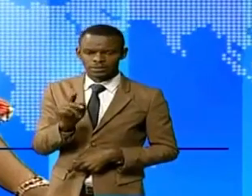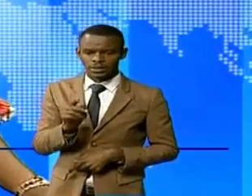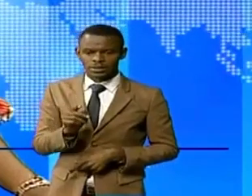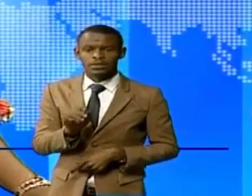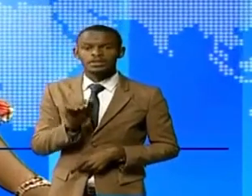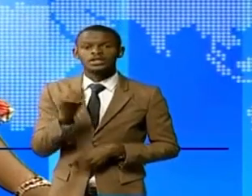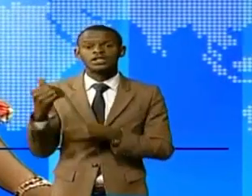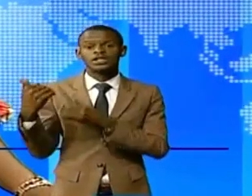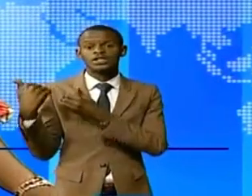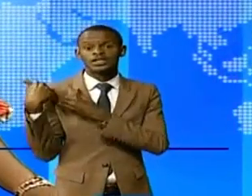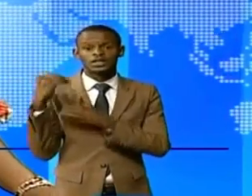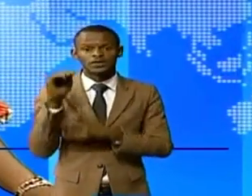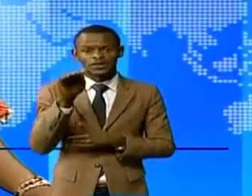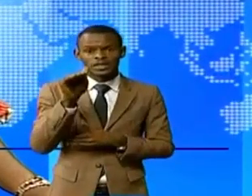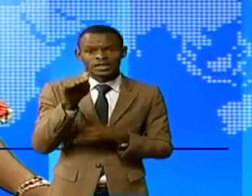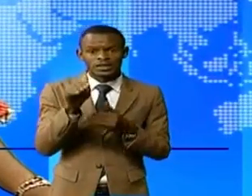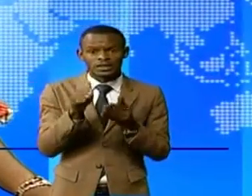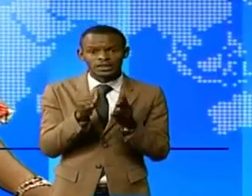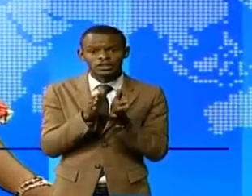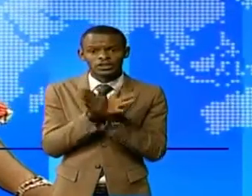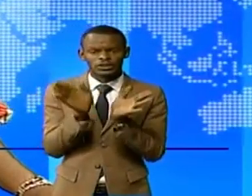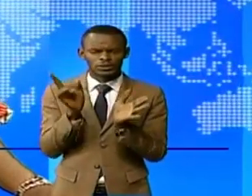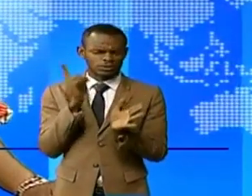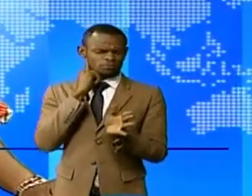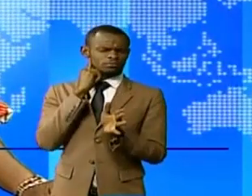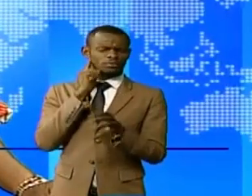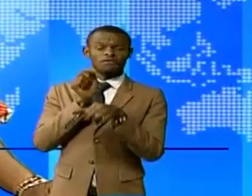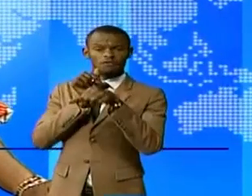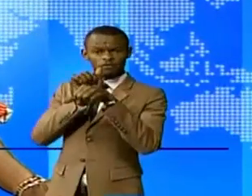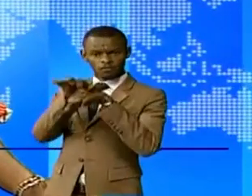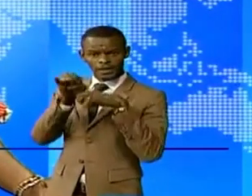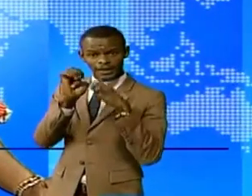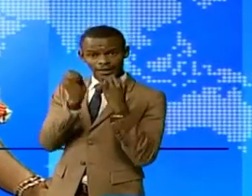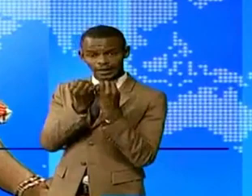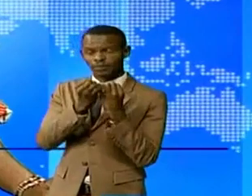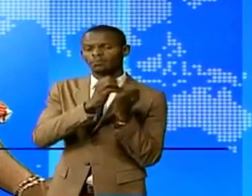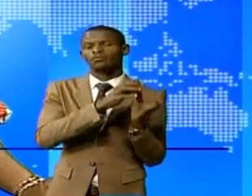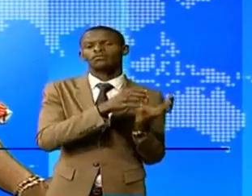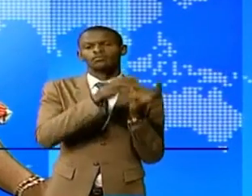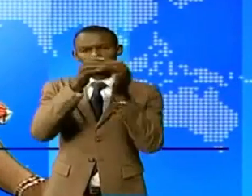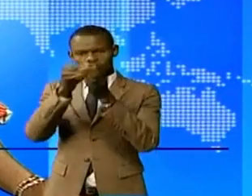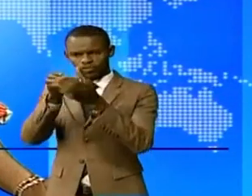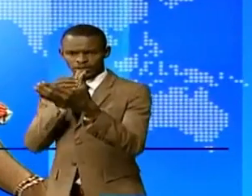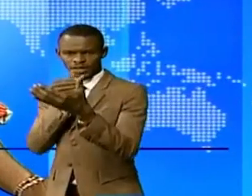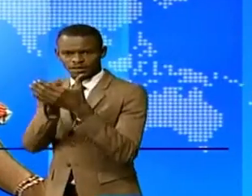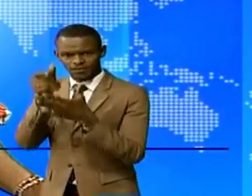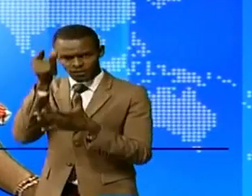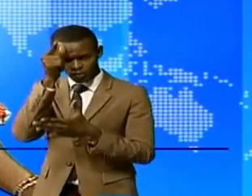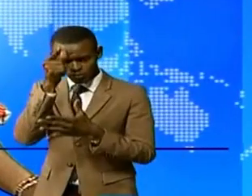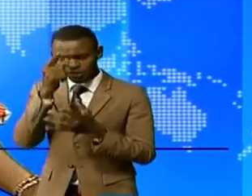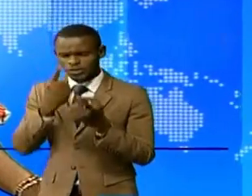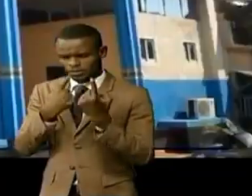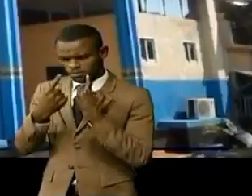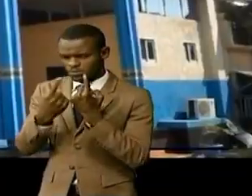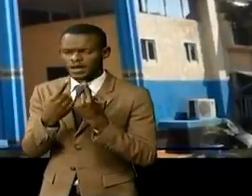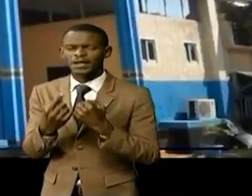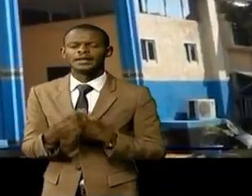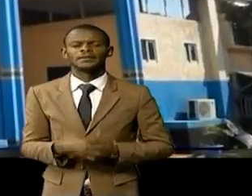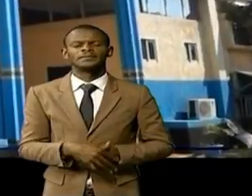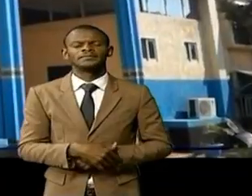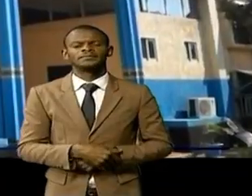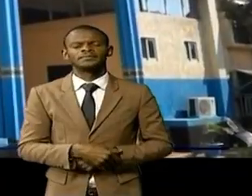équipe à Lubumbashi. Cette équipe a rencontré les autorités provinciales. Deux explications dans ce reportage.